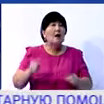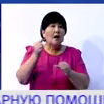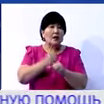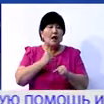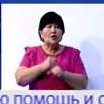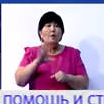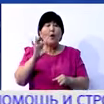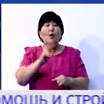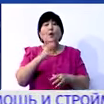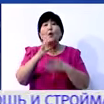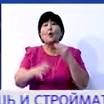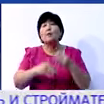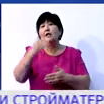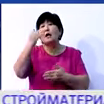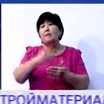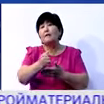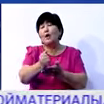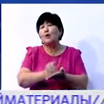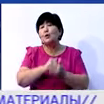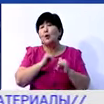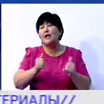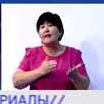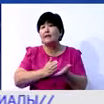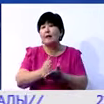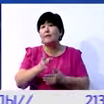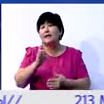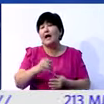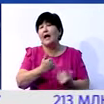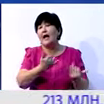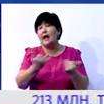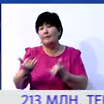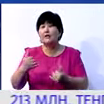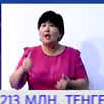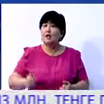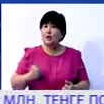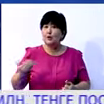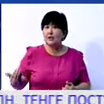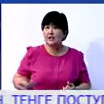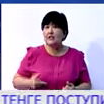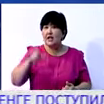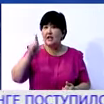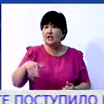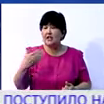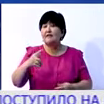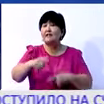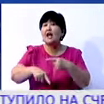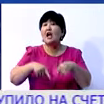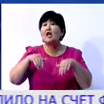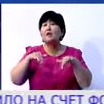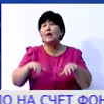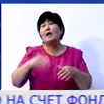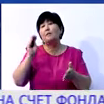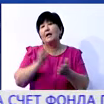Разработанная ООН мировая повестка устойчивого развития направлена на обеспечение достойной жизни человечества и потомков.